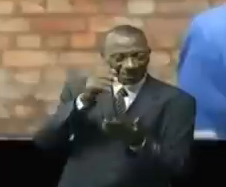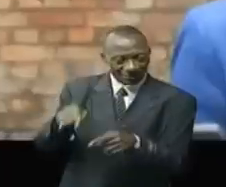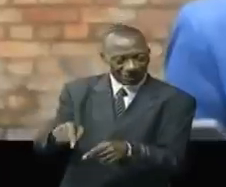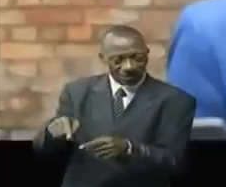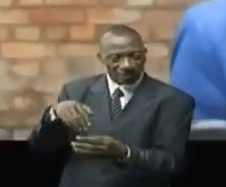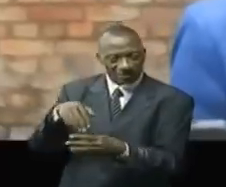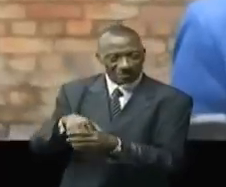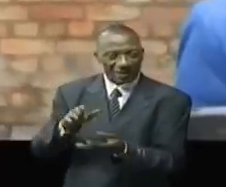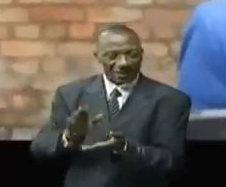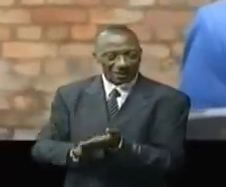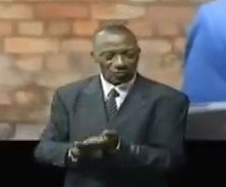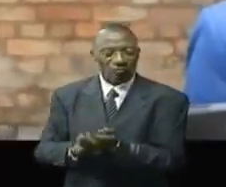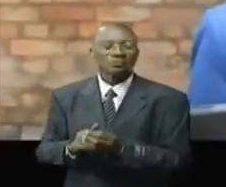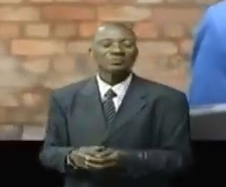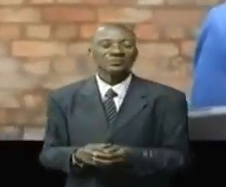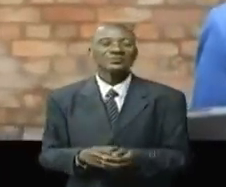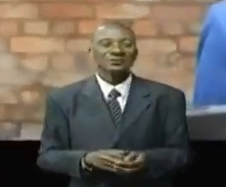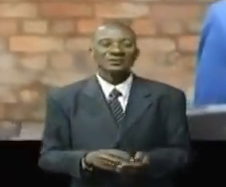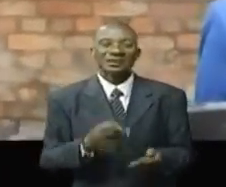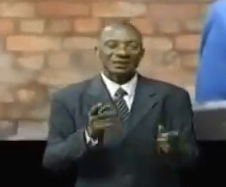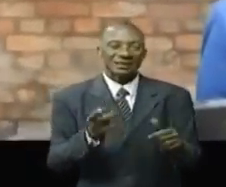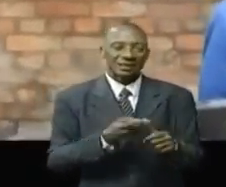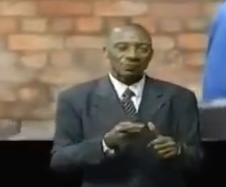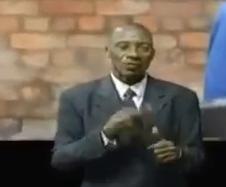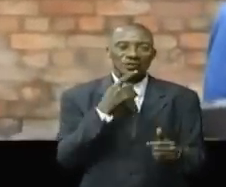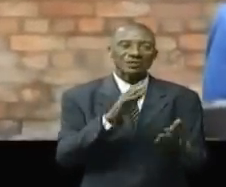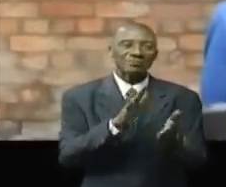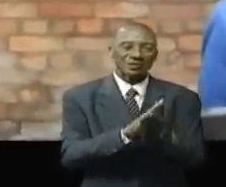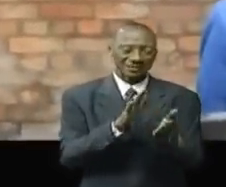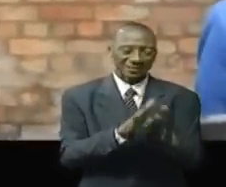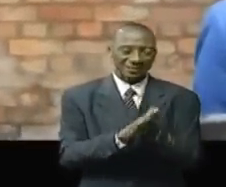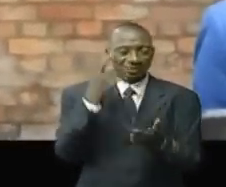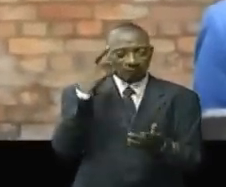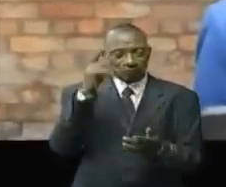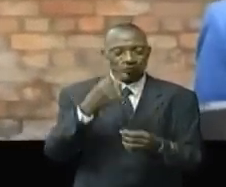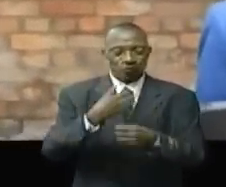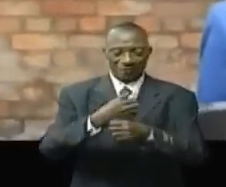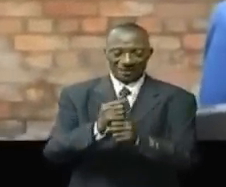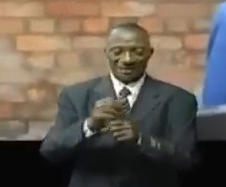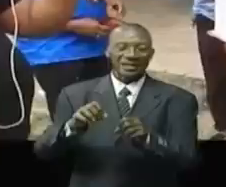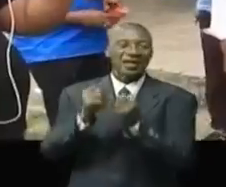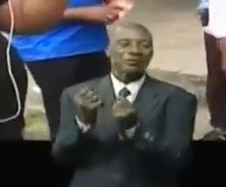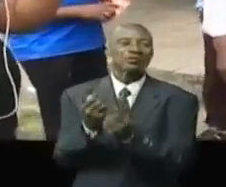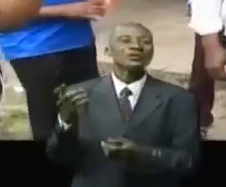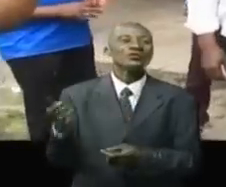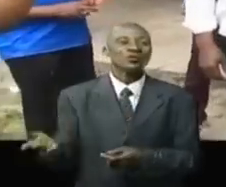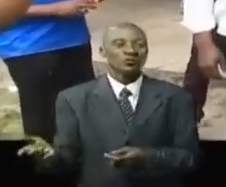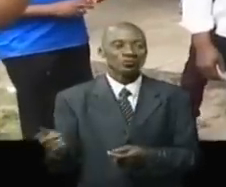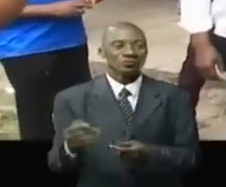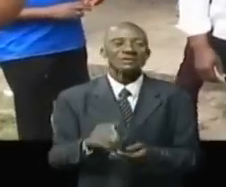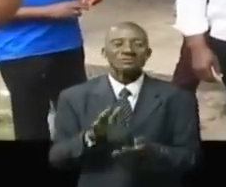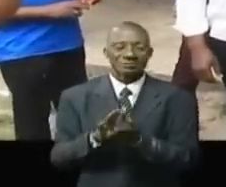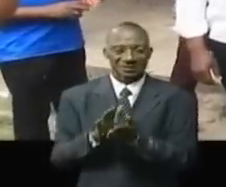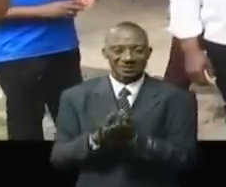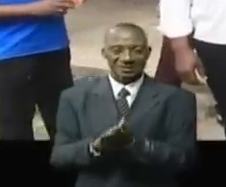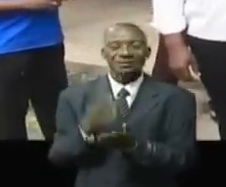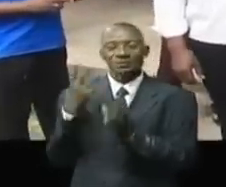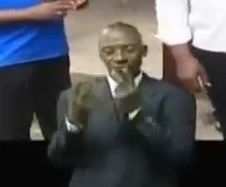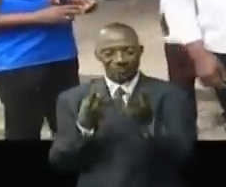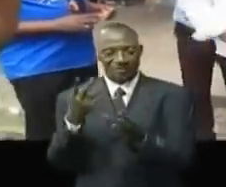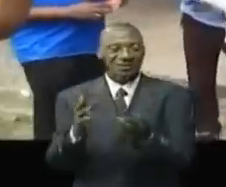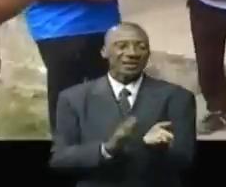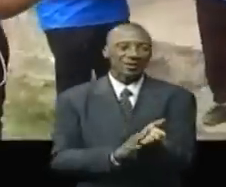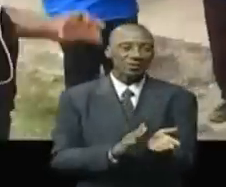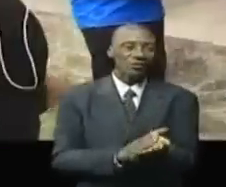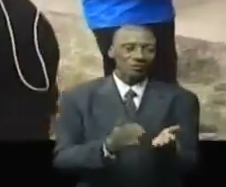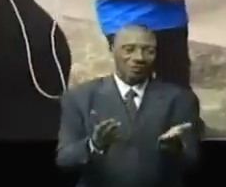a d'abord remercié l'initiateur et fondateur de cette association, Guy Sabata. qui se trouve présentement au Sénégal,